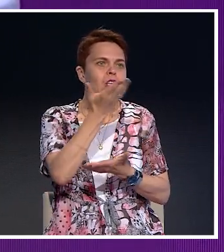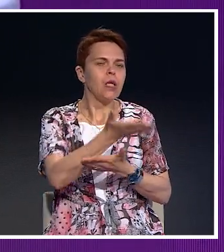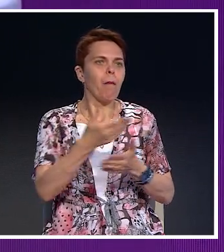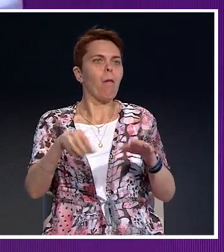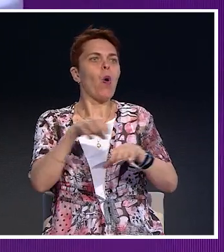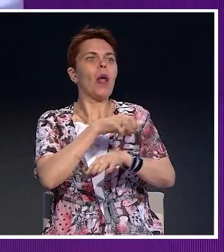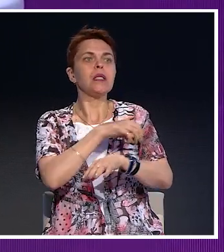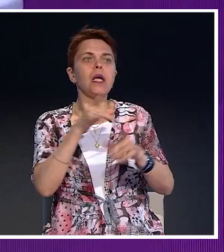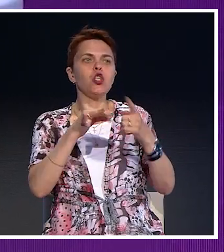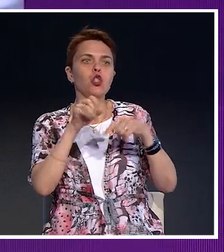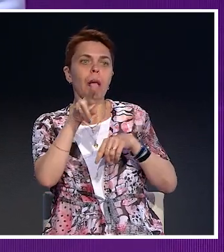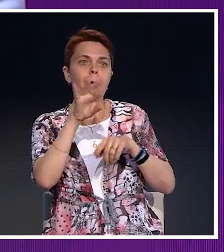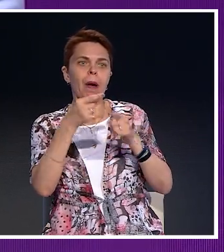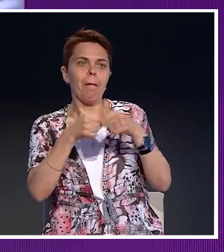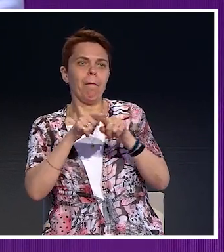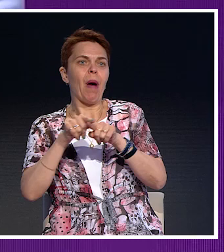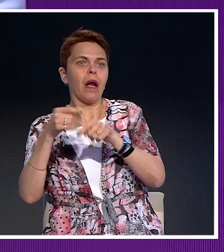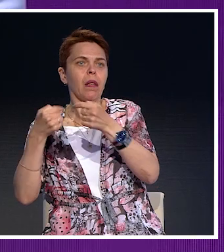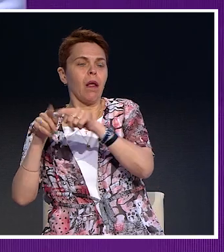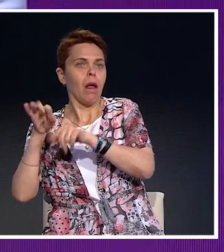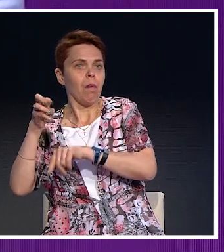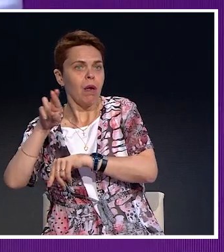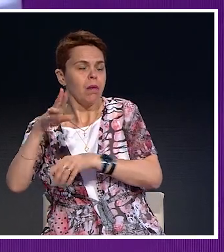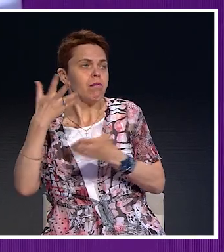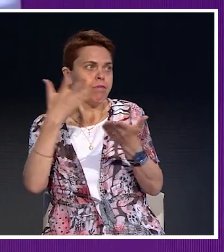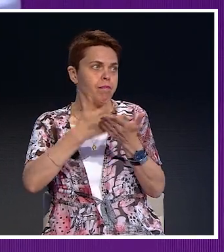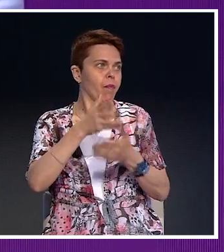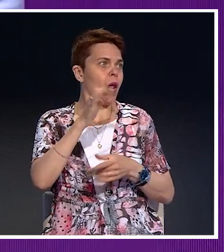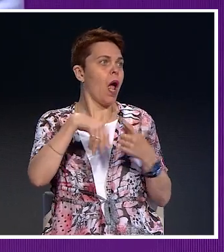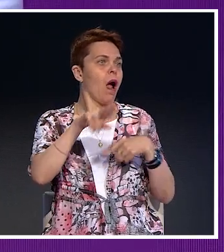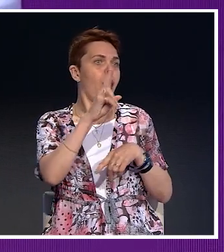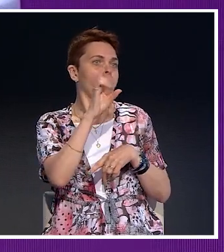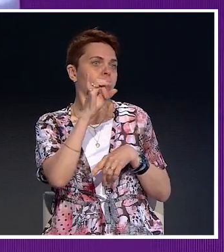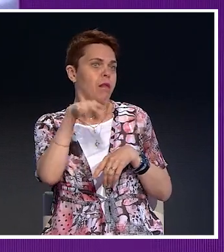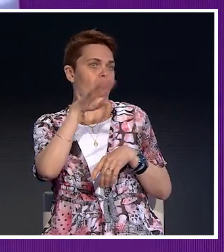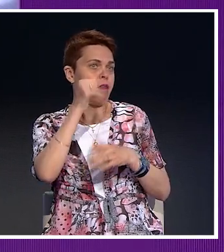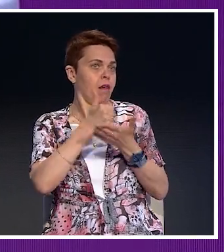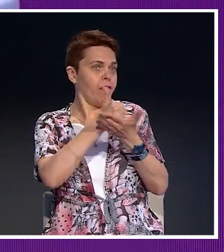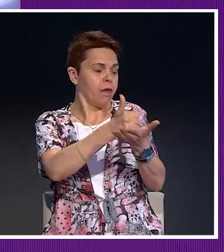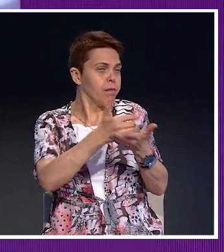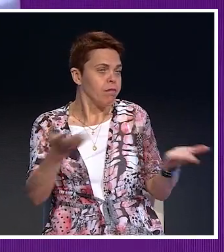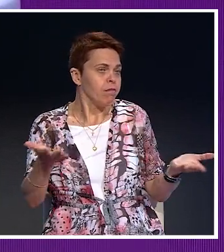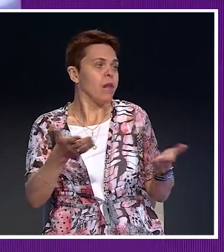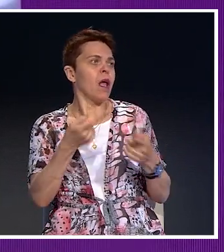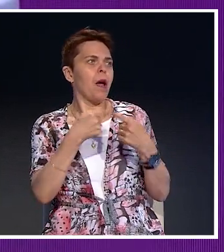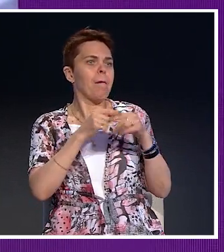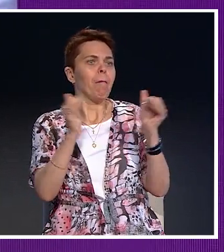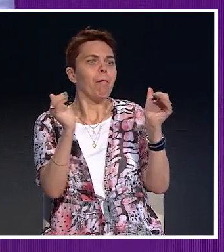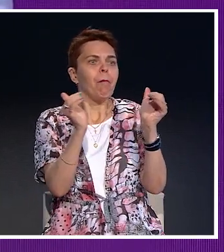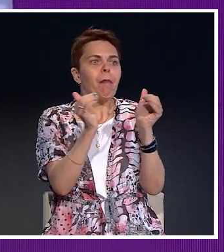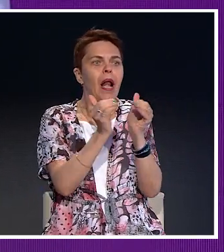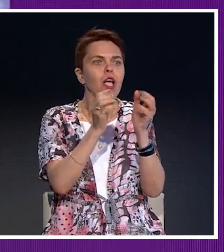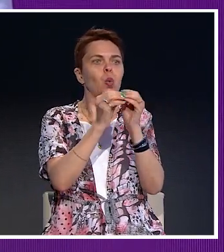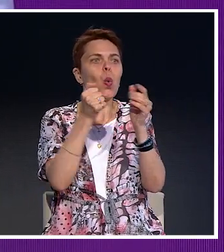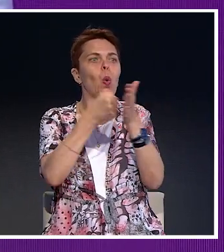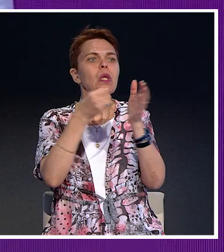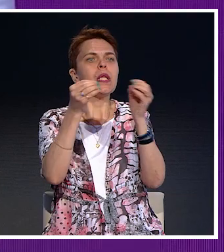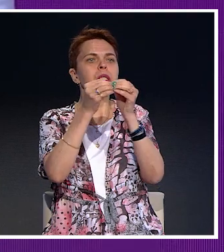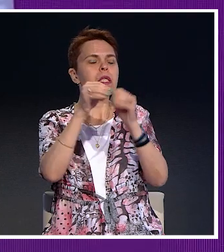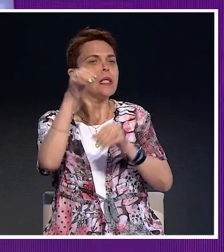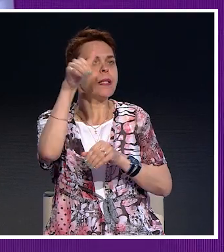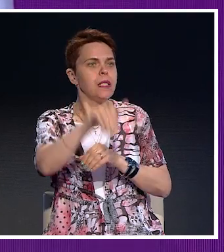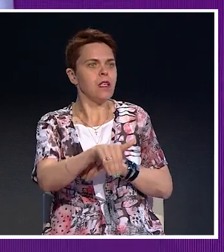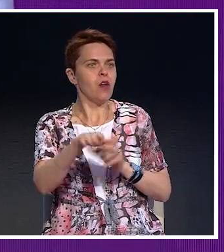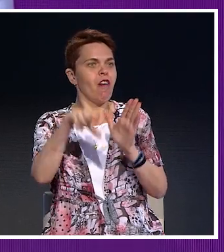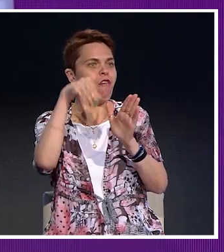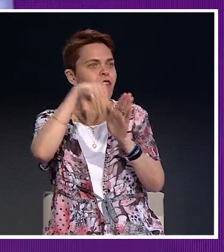політичними партіями на етапі реєстрації списків кандидатів або кандидатів, якщо ми говоримо про малі громади до 10 тисяч